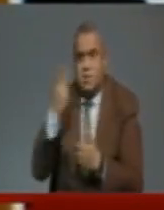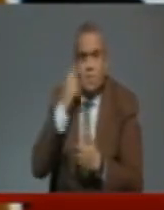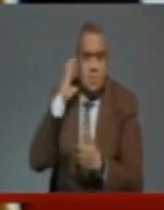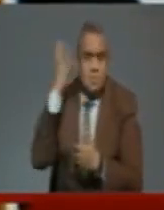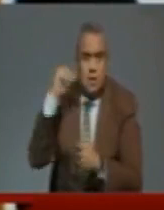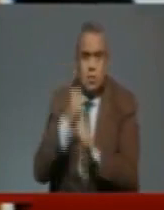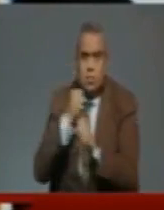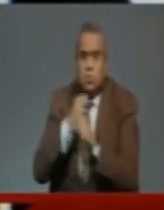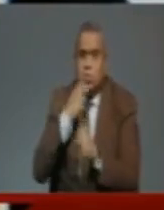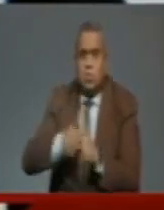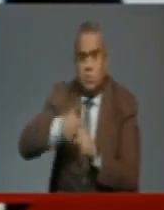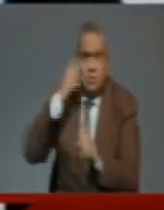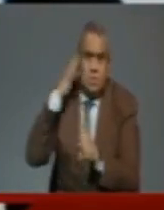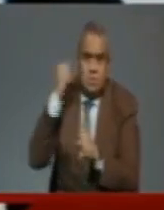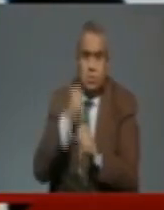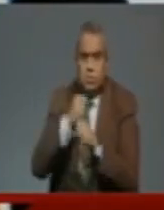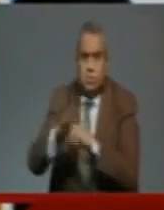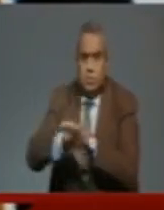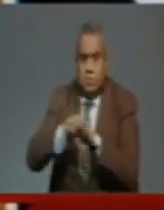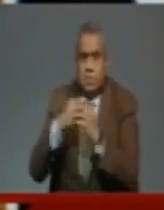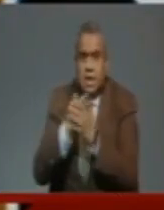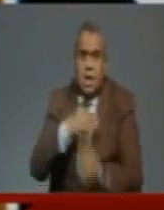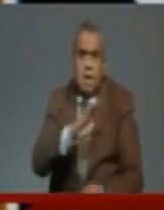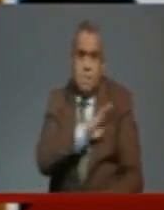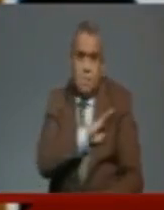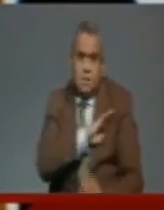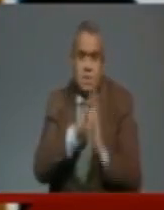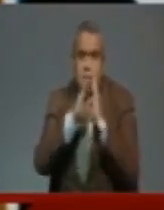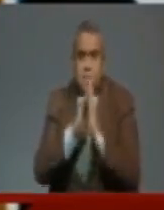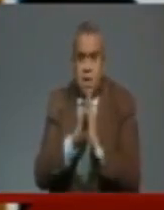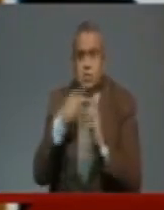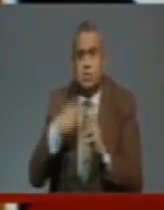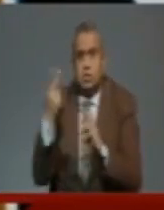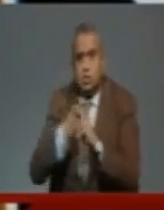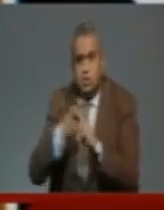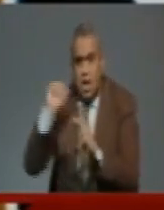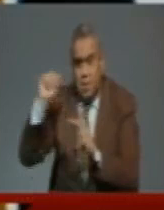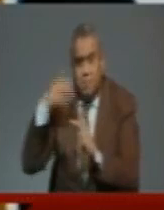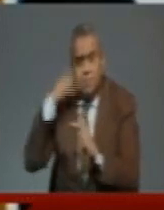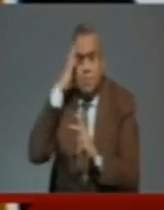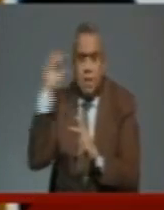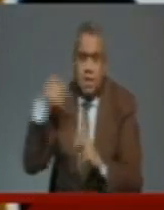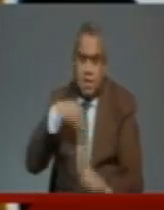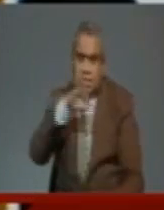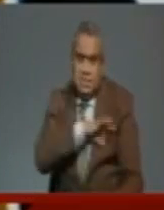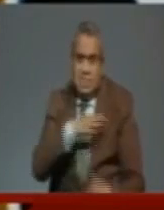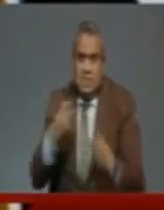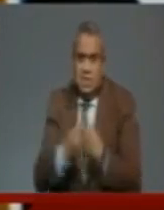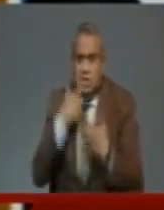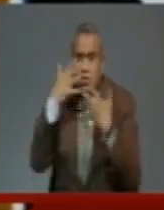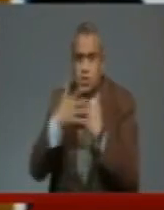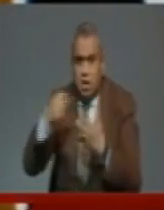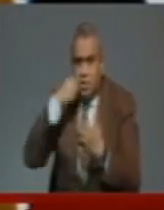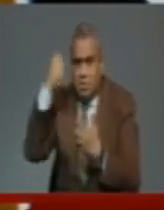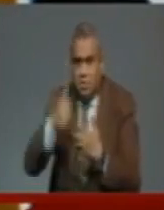اكتر واكتر لصالح مصر، وهم الناس يعني رحبوا ومستفيدين طبعا ان هم يعني شغالين